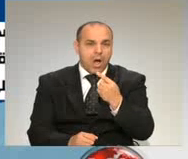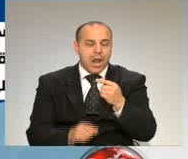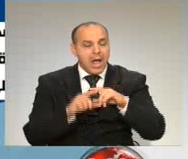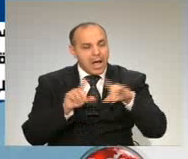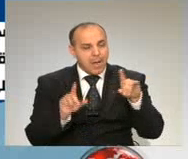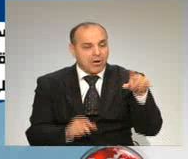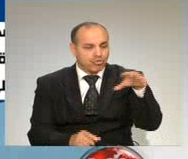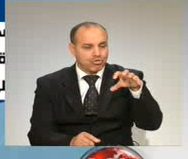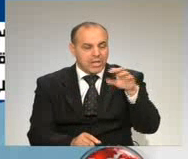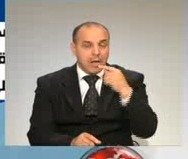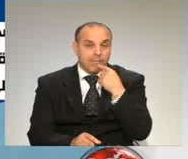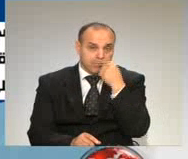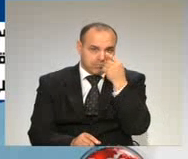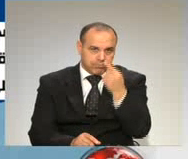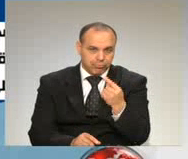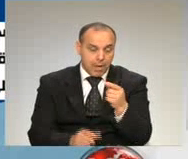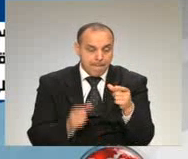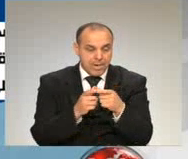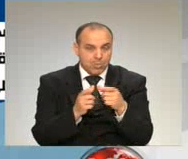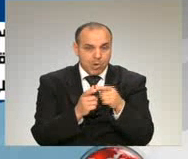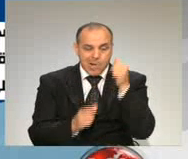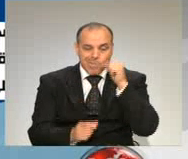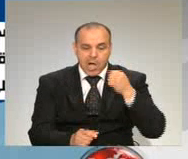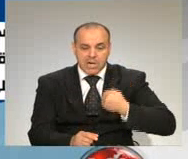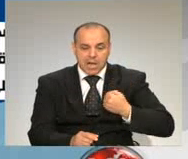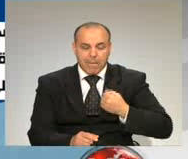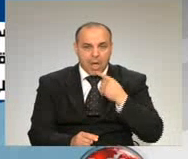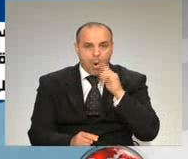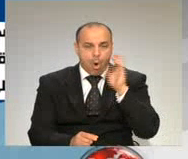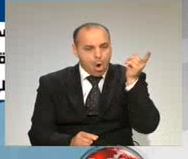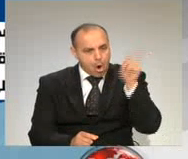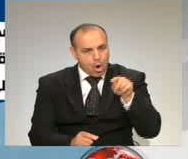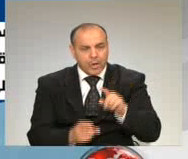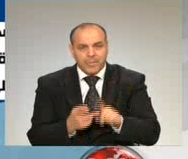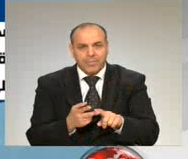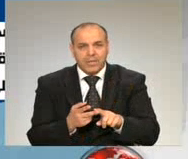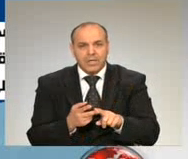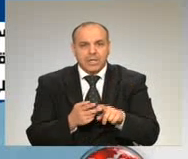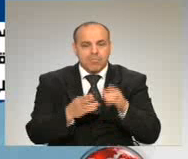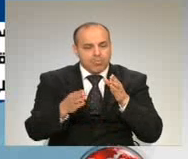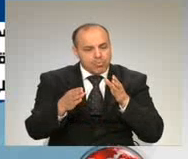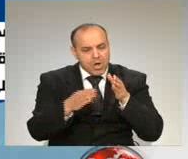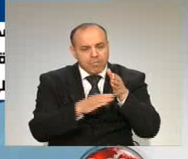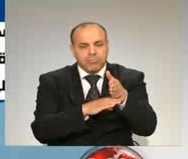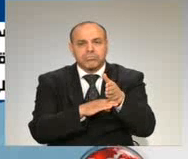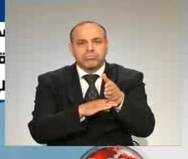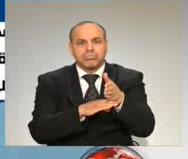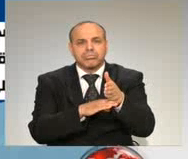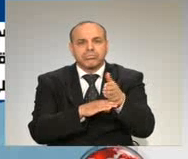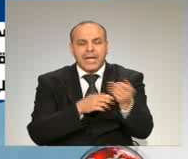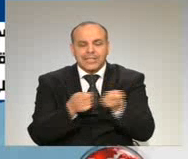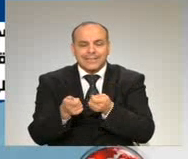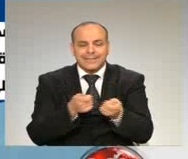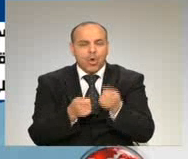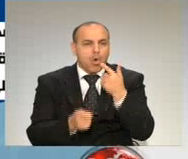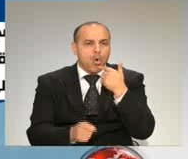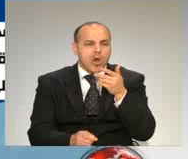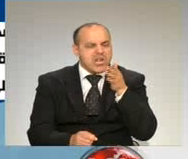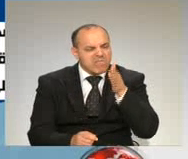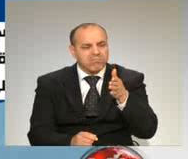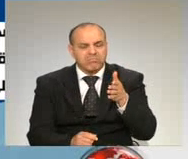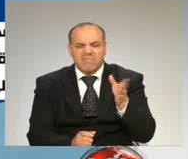الأخبار بالجهة حسن الكريمي أن المجموعة الإرهابية قامت أيضا بمهاجمة متجر بالمنطقة